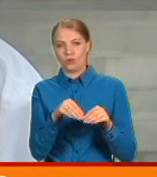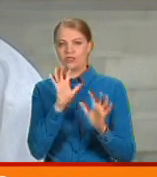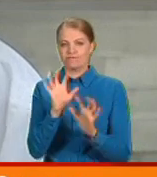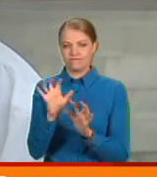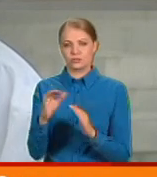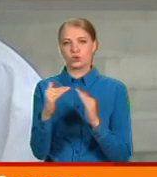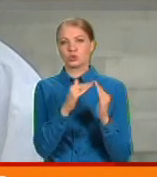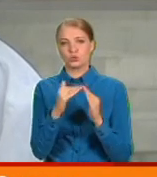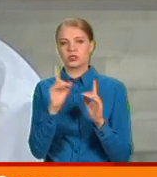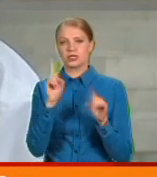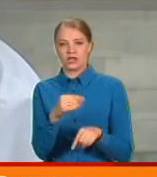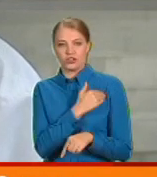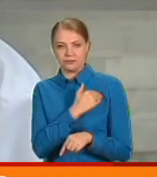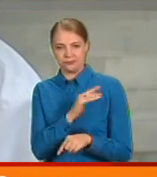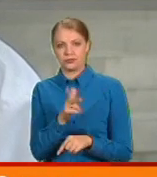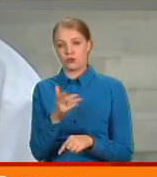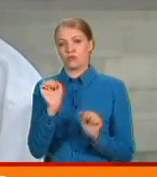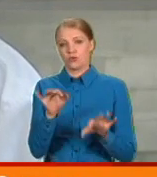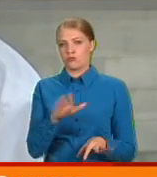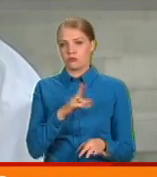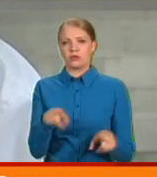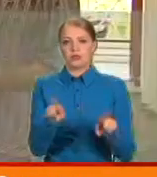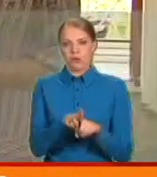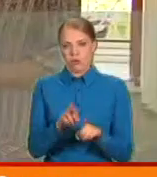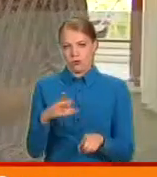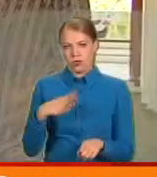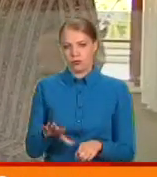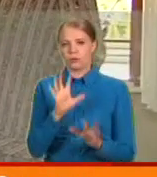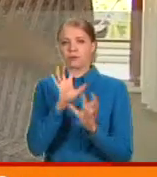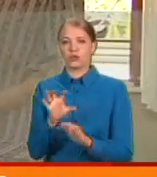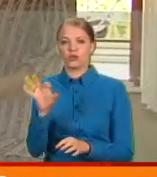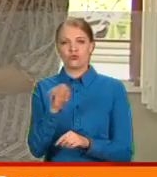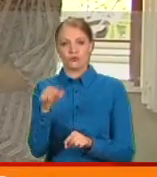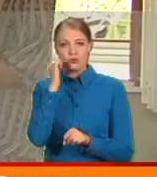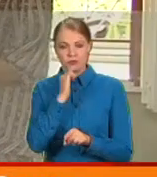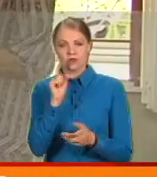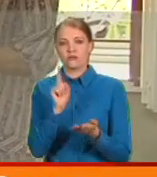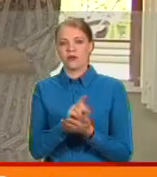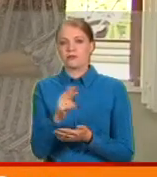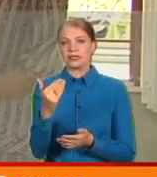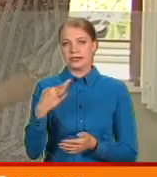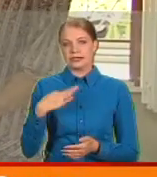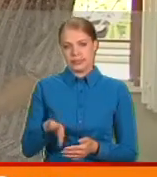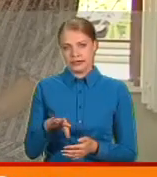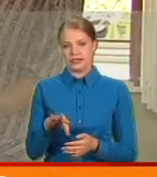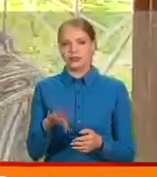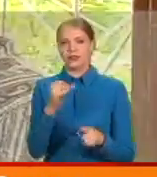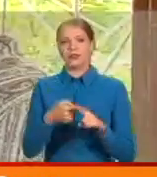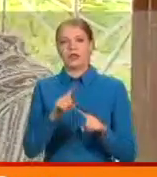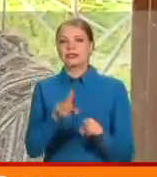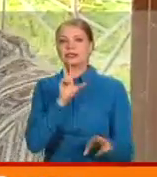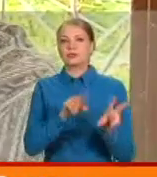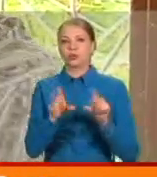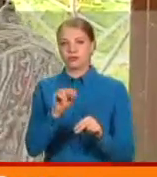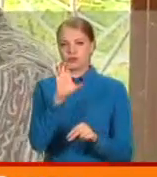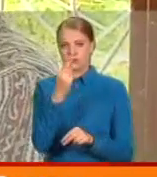спостерігали і сусіди зверталися до нас, то, можливо, б такого і не сталося. Піклуватися про стареньку мав би її син. Принаймні, на це